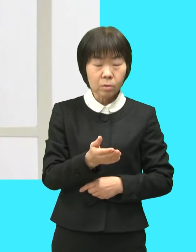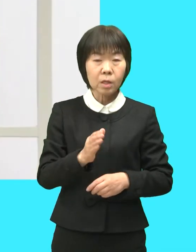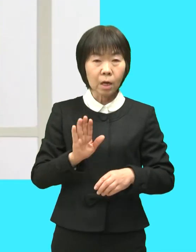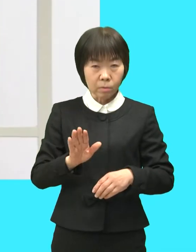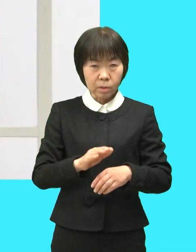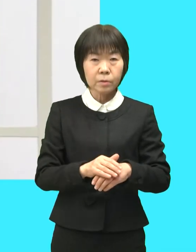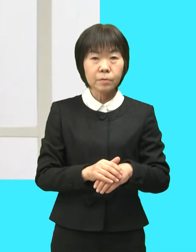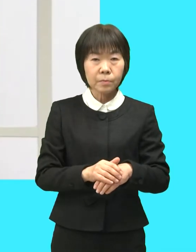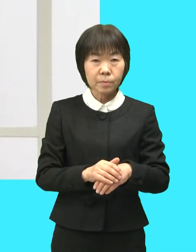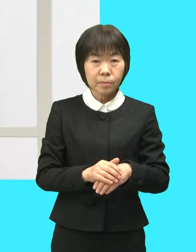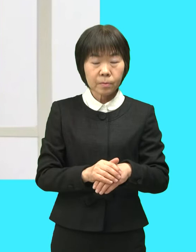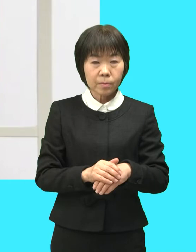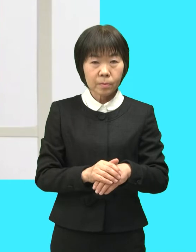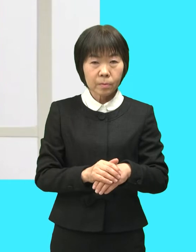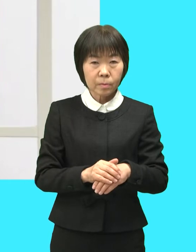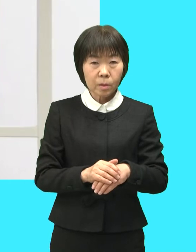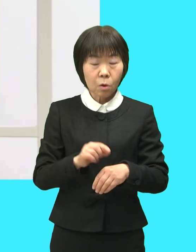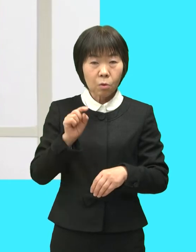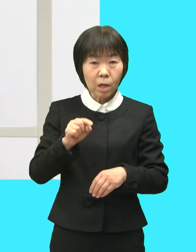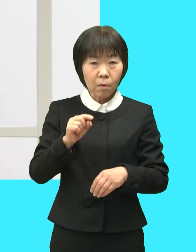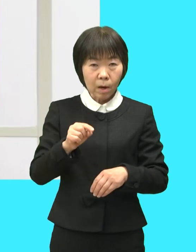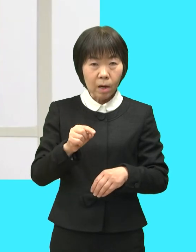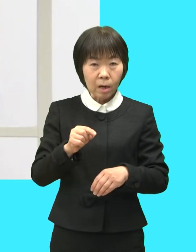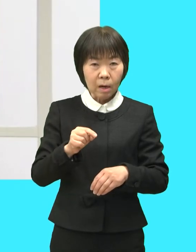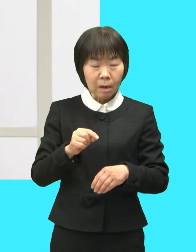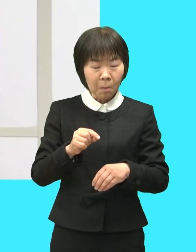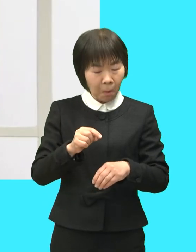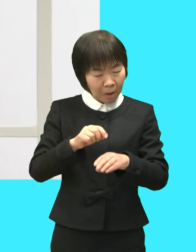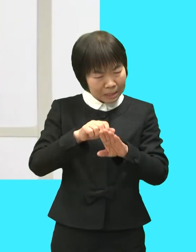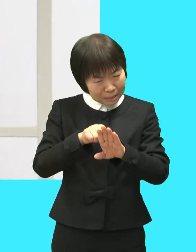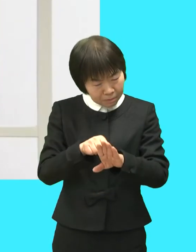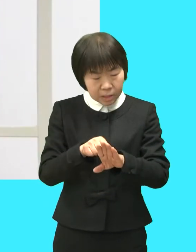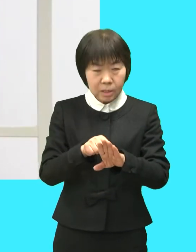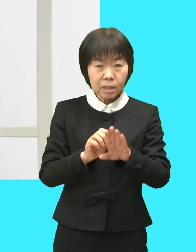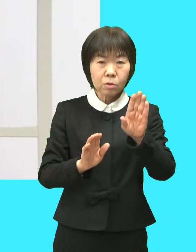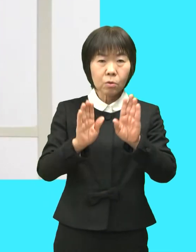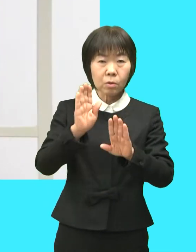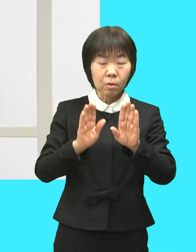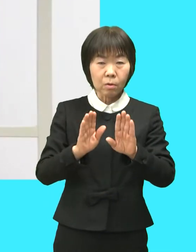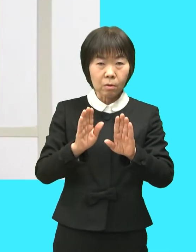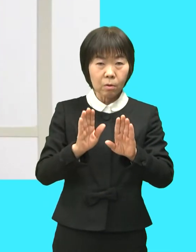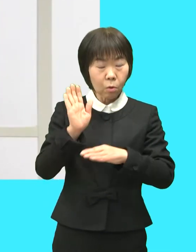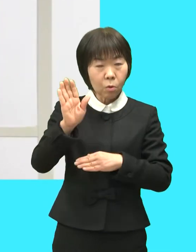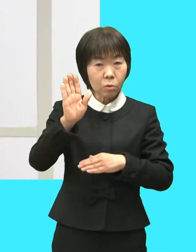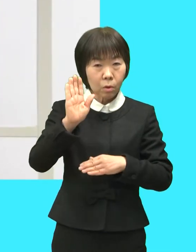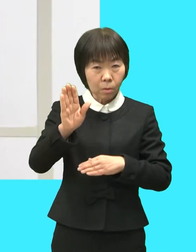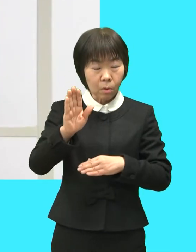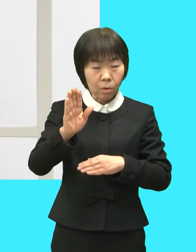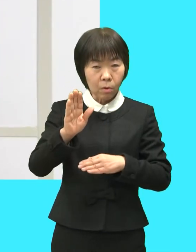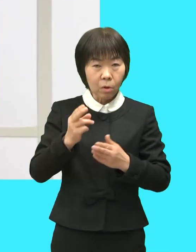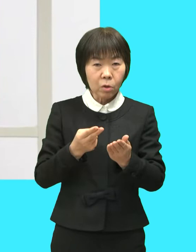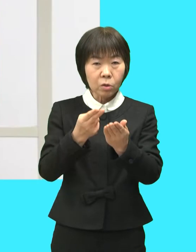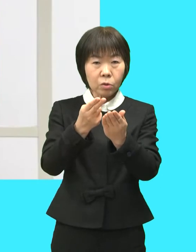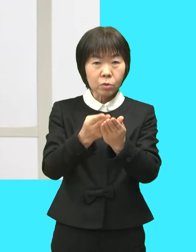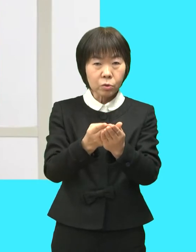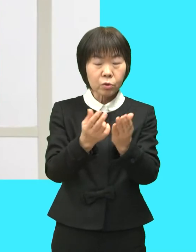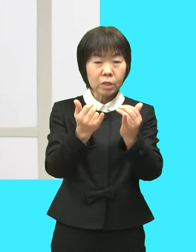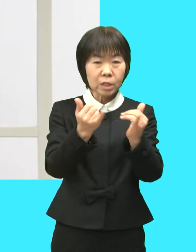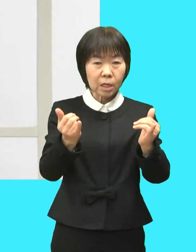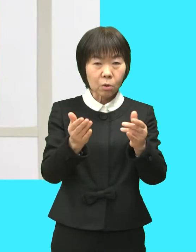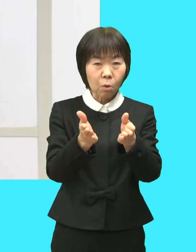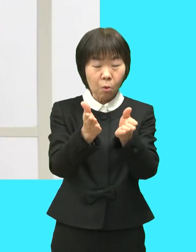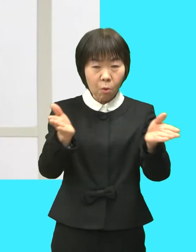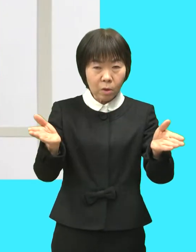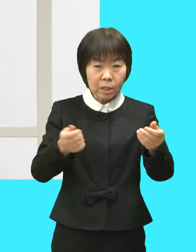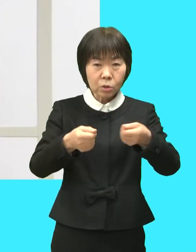を占めております。これはかなり厳しい状況でありまして、今後とも入院者の広域調整を積極